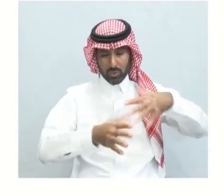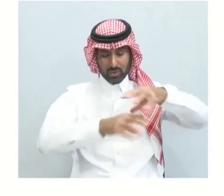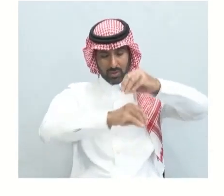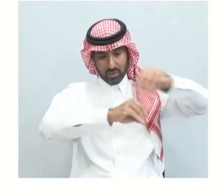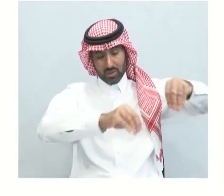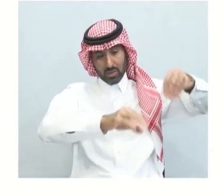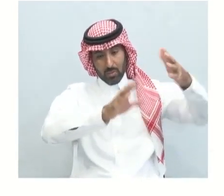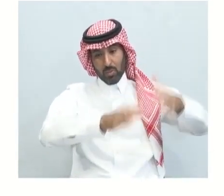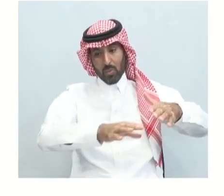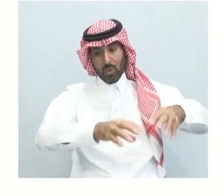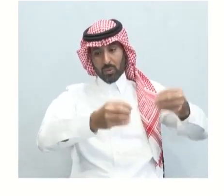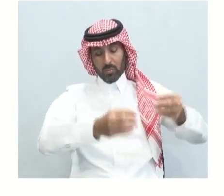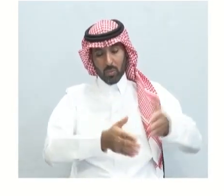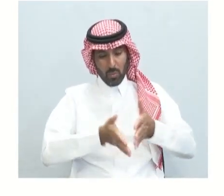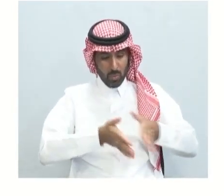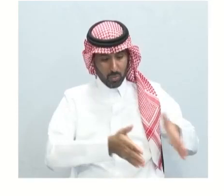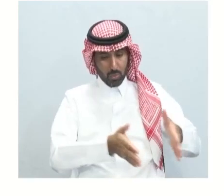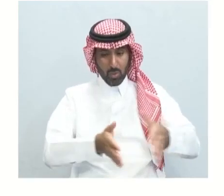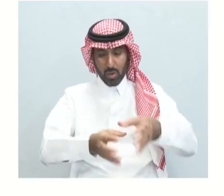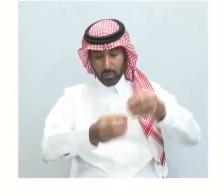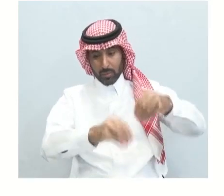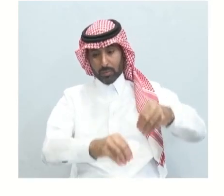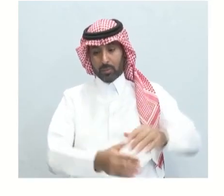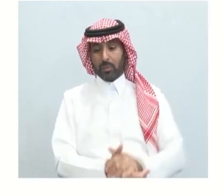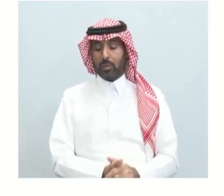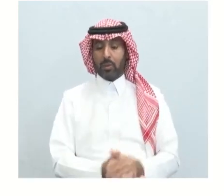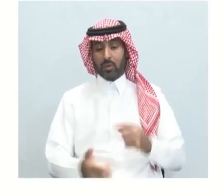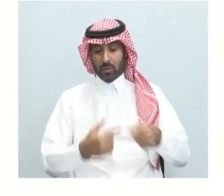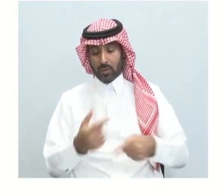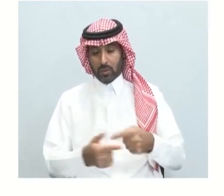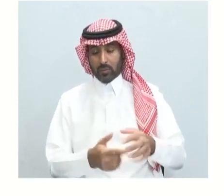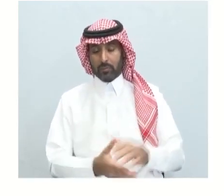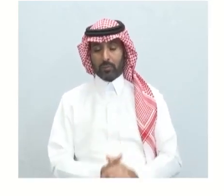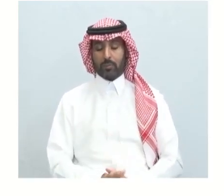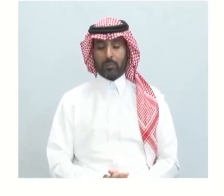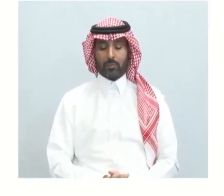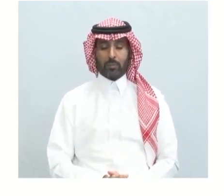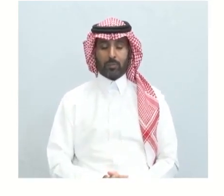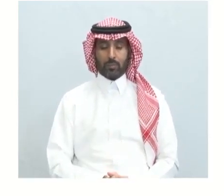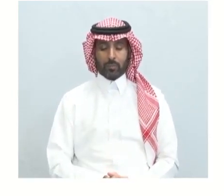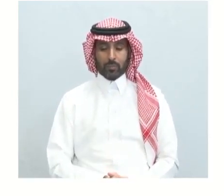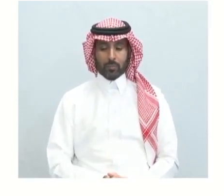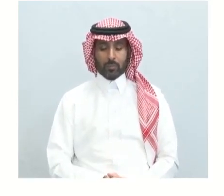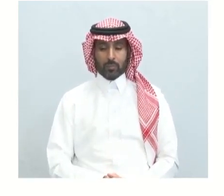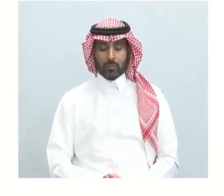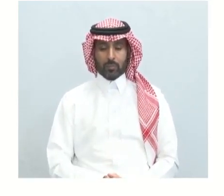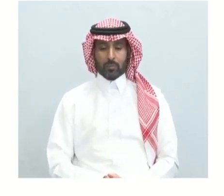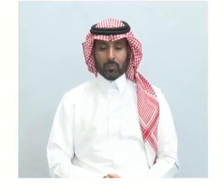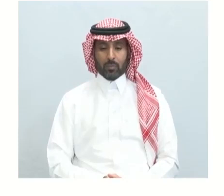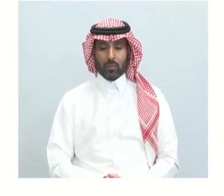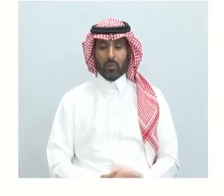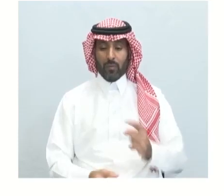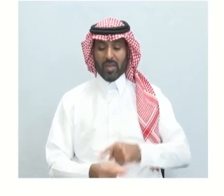بواسطه شبكه من الانهار الجاريه خلال الفترات المطيره وفي